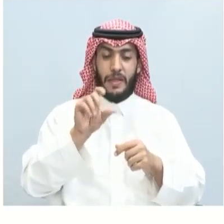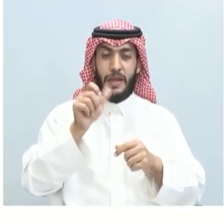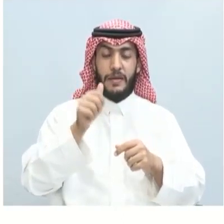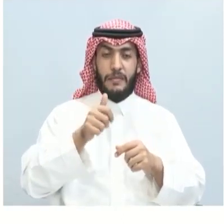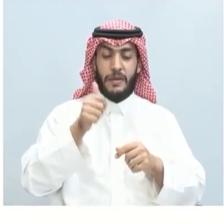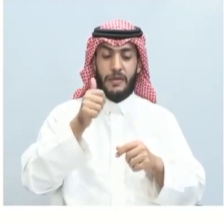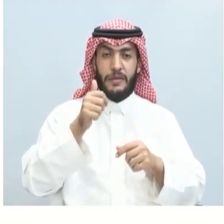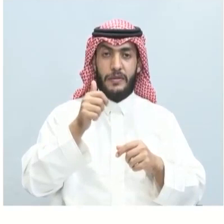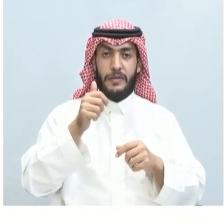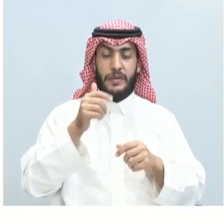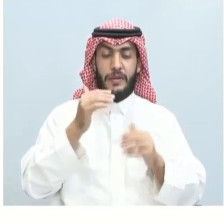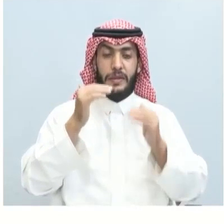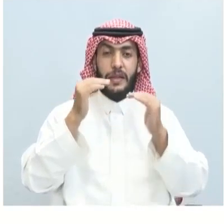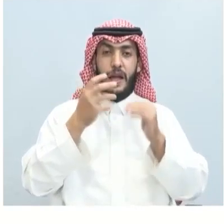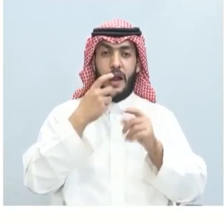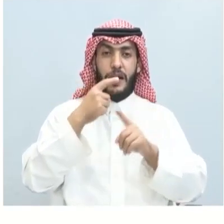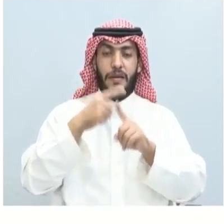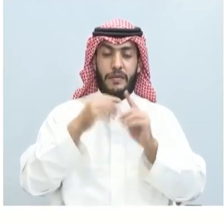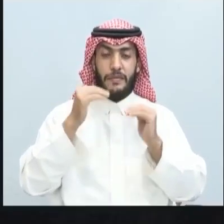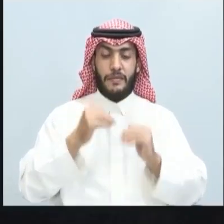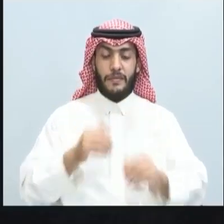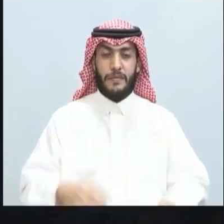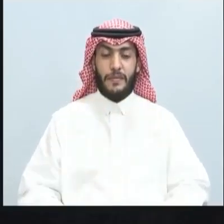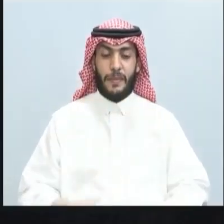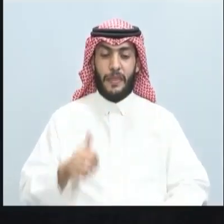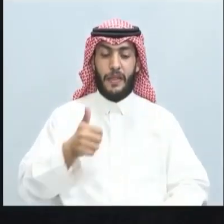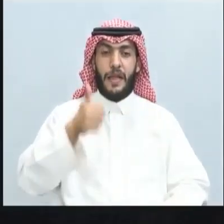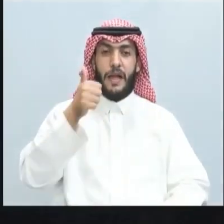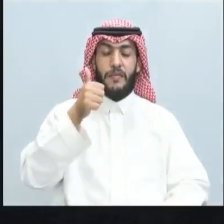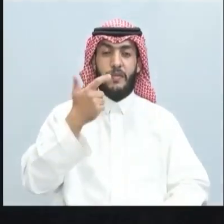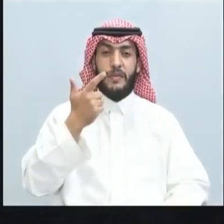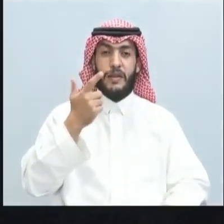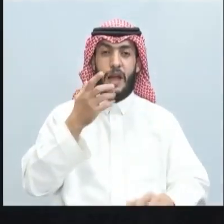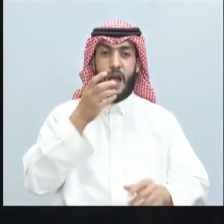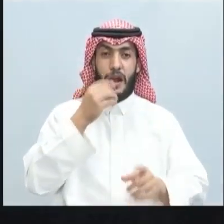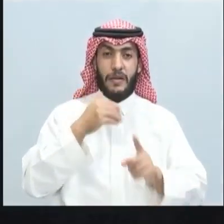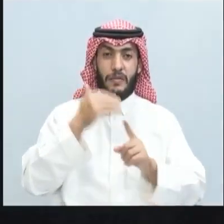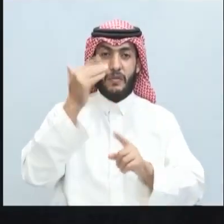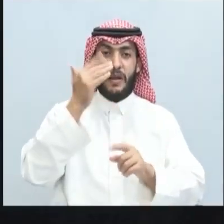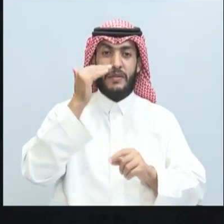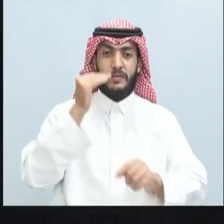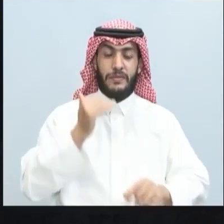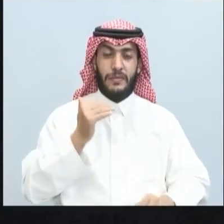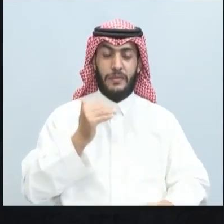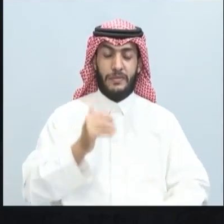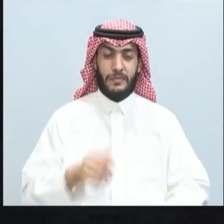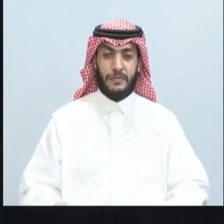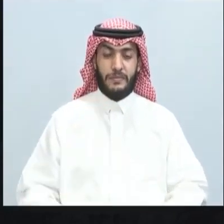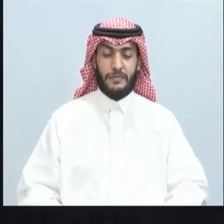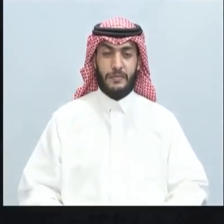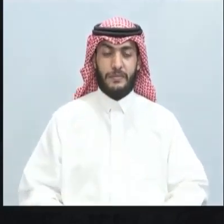كيو عندما تنخفض درجه الحراره اذا ايهما افضل ارتفاع درجه الحراره ام خفض درجه الحراره في هذا